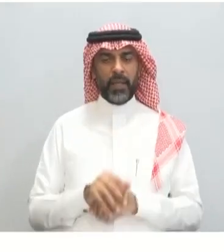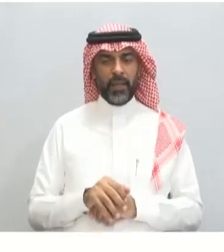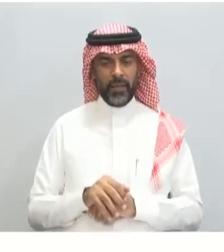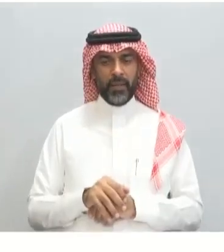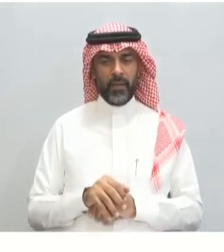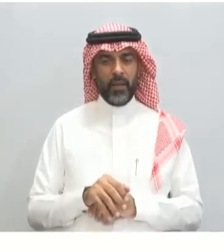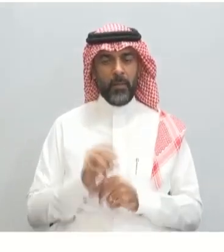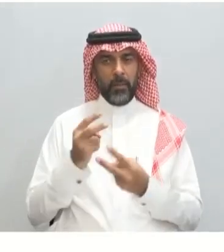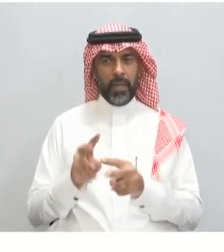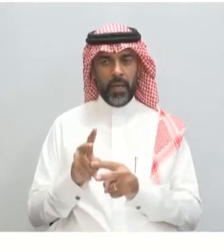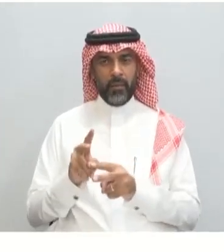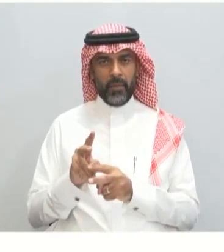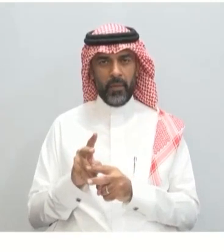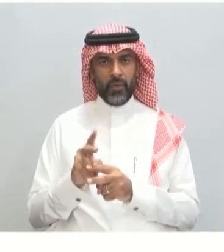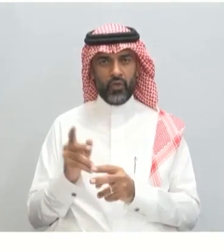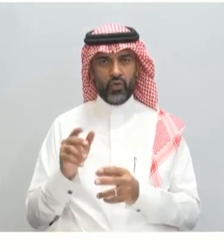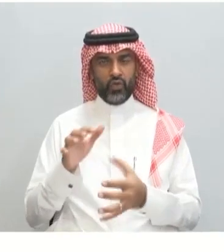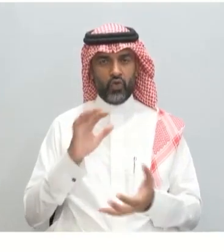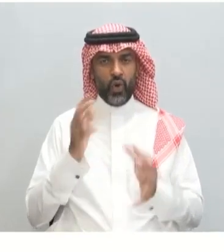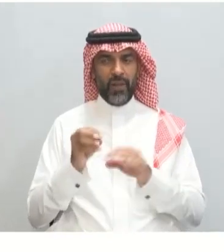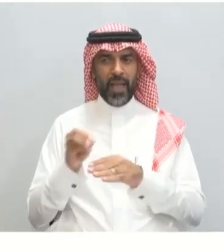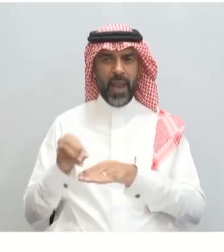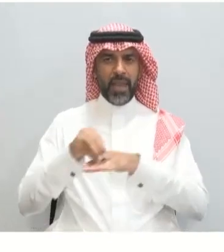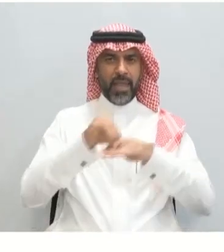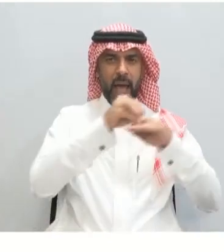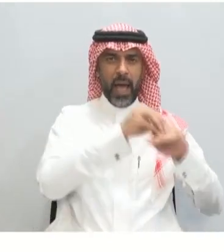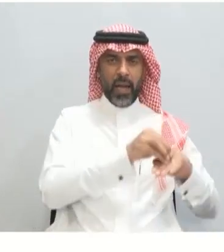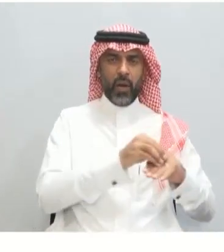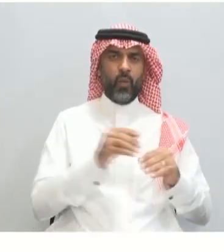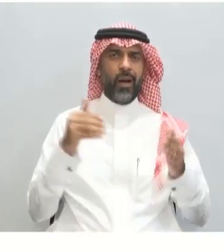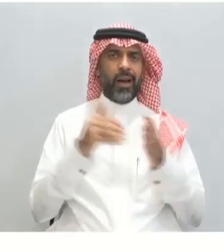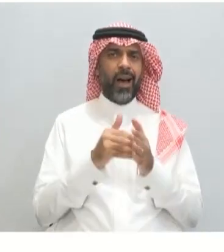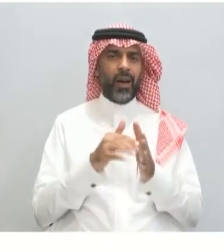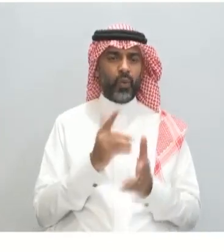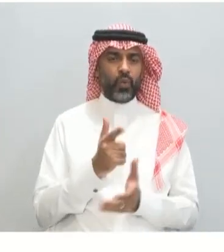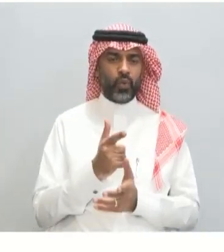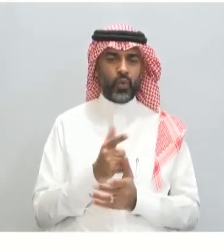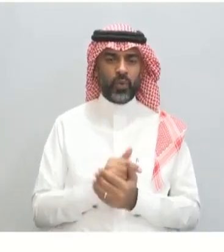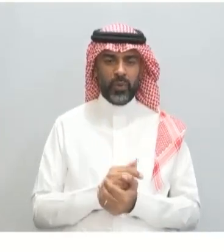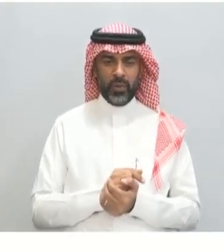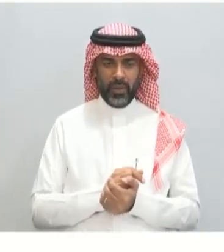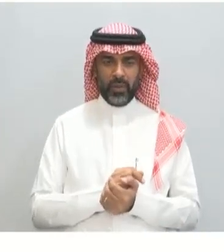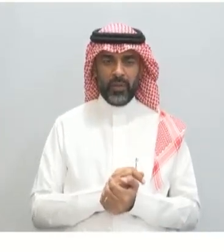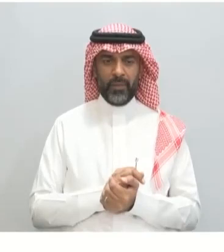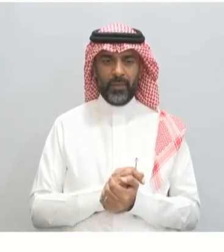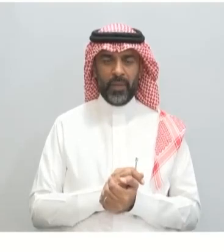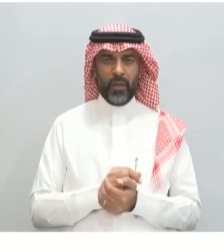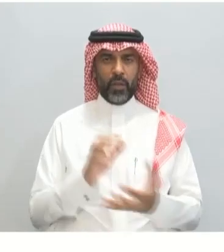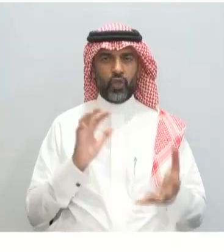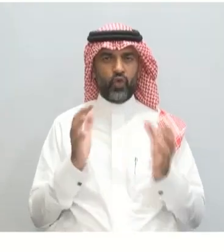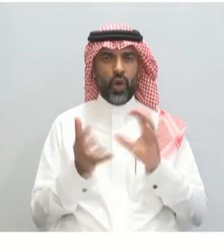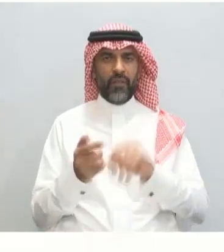البشريه ابتدانا بها ب جغرافيه النقل وانت نا او كانت منتهيه